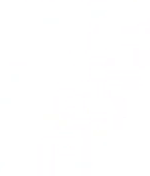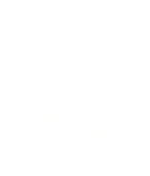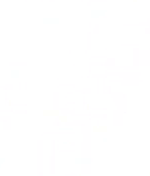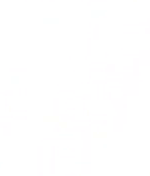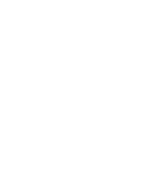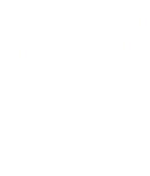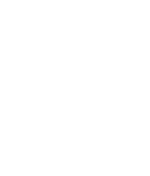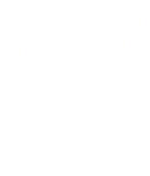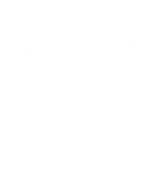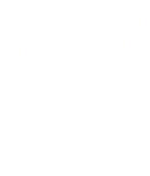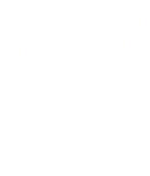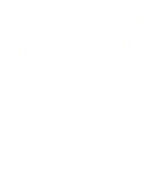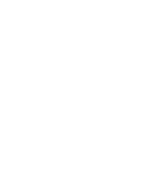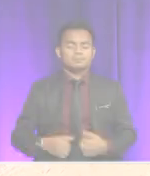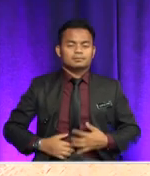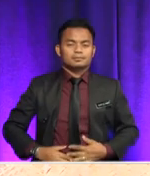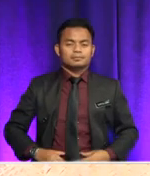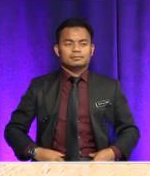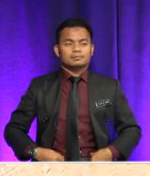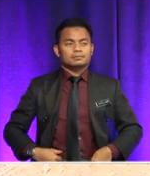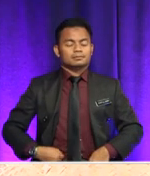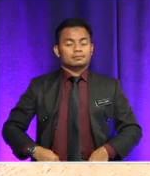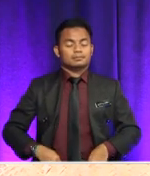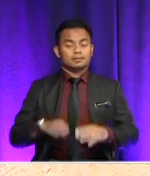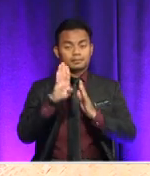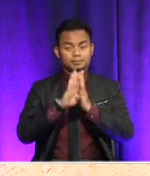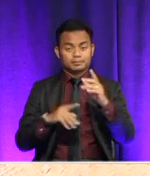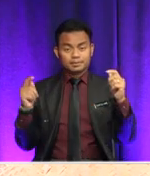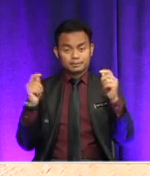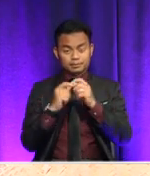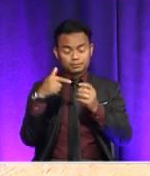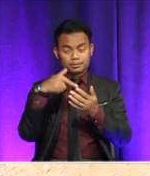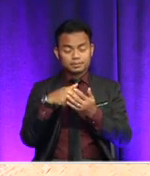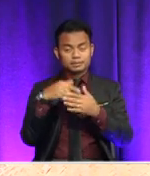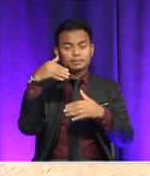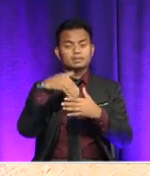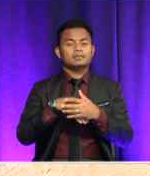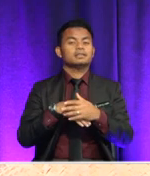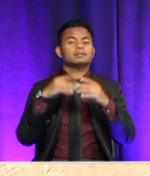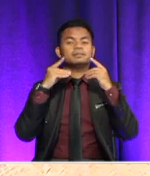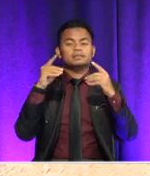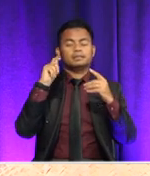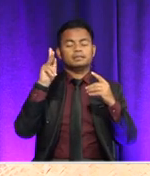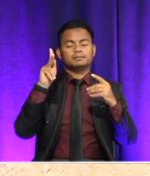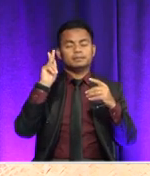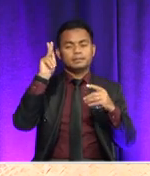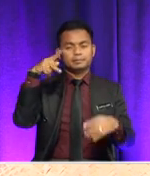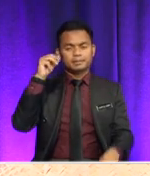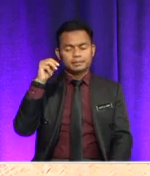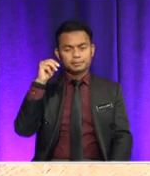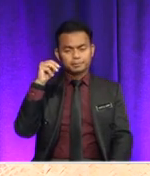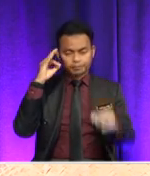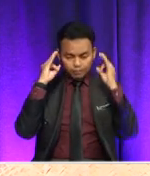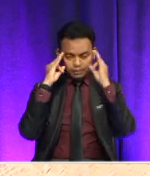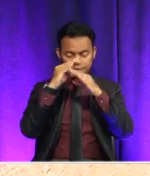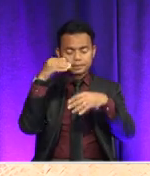Didik TV KPM bertemu kembali kita Didik TV cvm khususnya dalam macam-macam bahasa